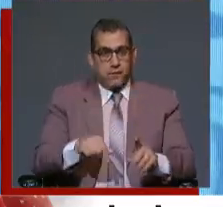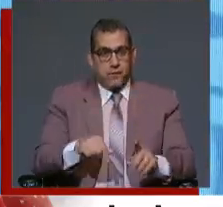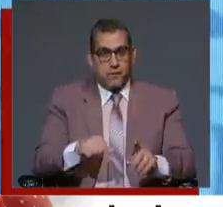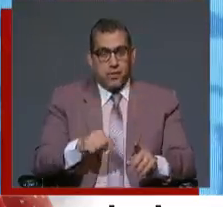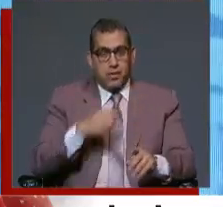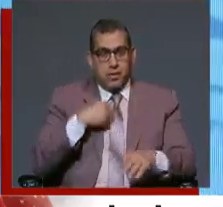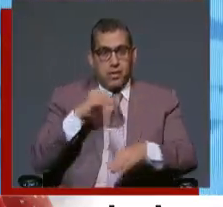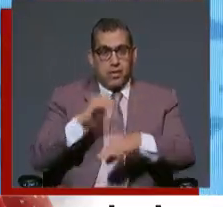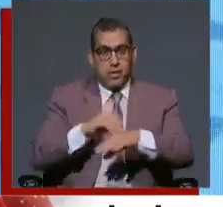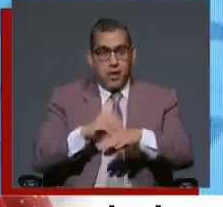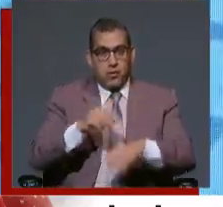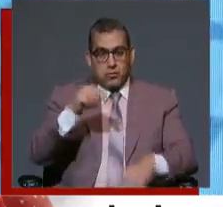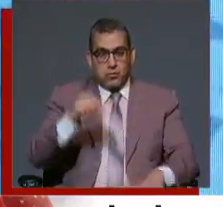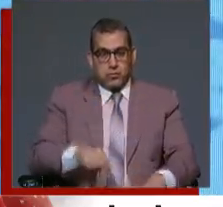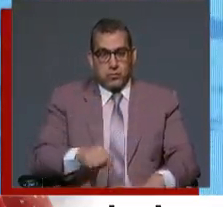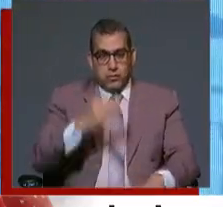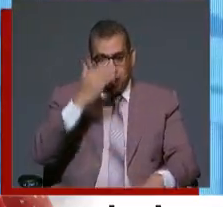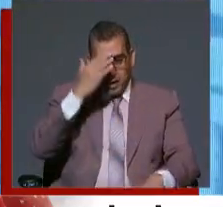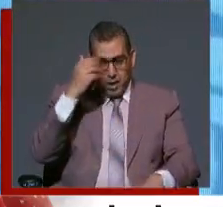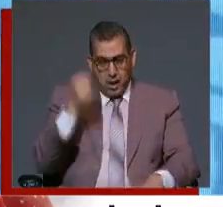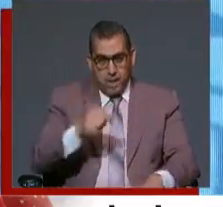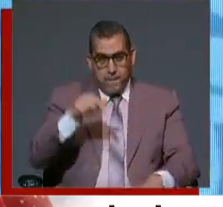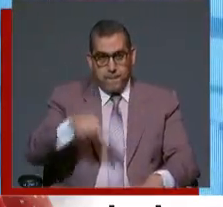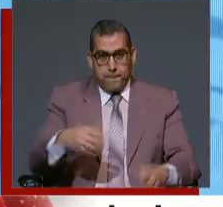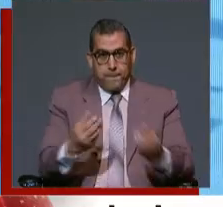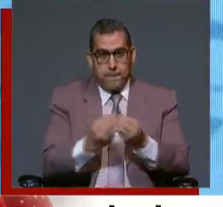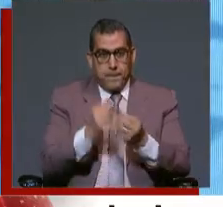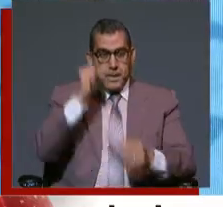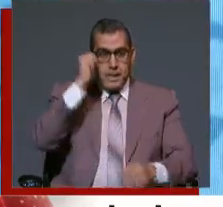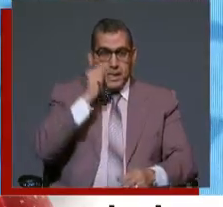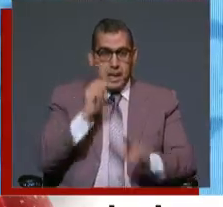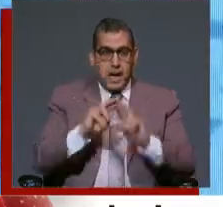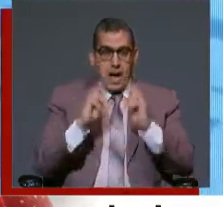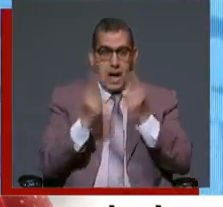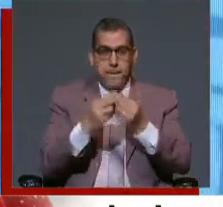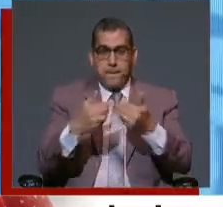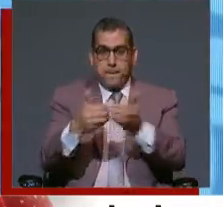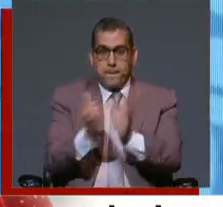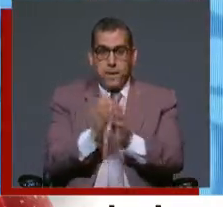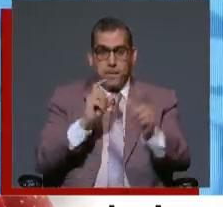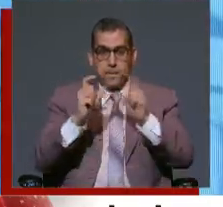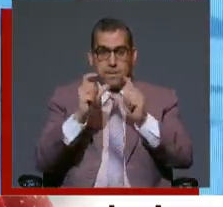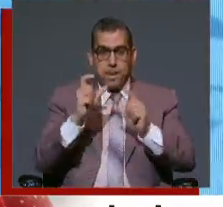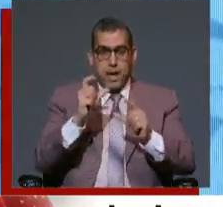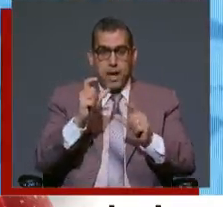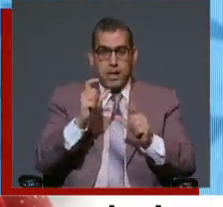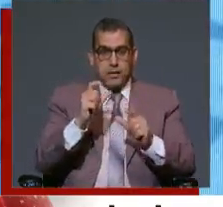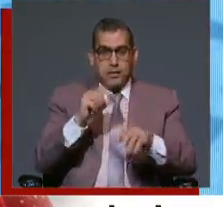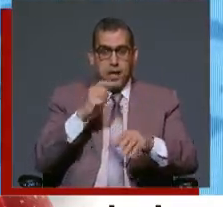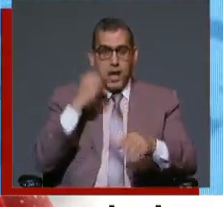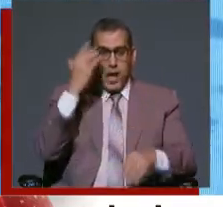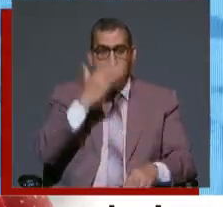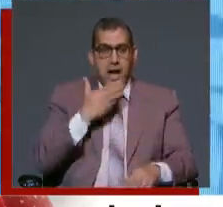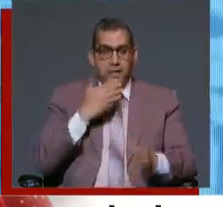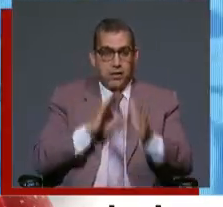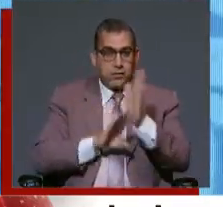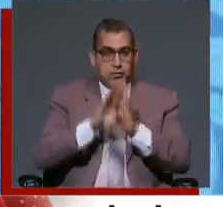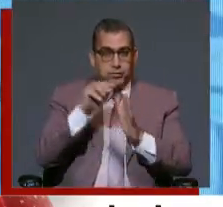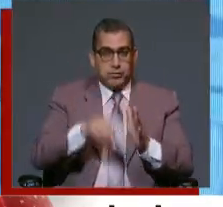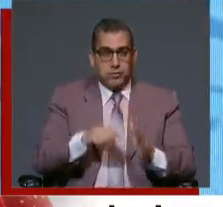دعونا الآن نرحب معاً بالسكرتير العام لمجموعة بنك التنمية الإفريقي